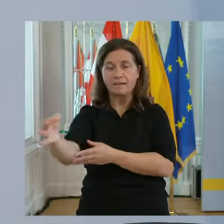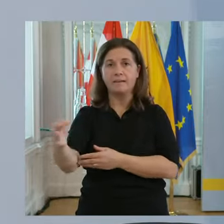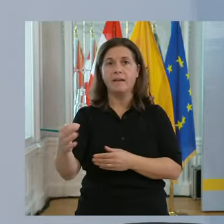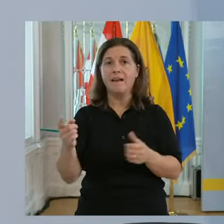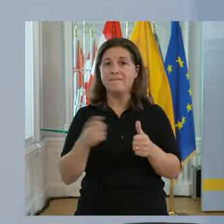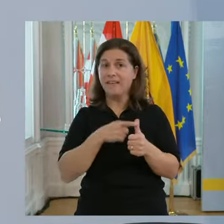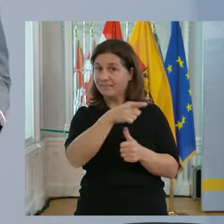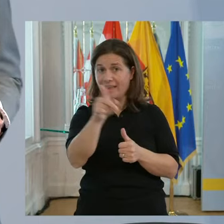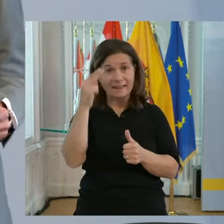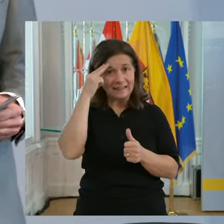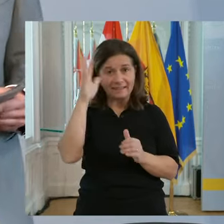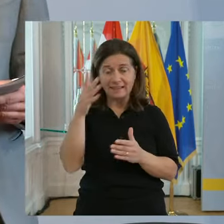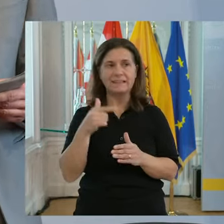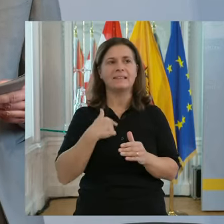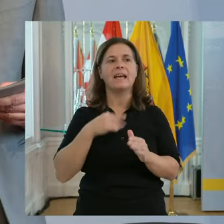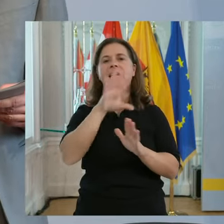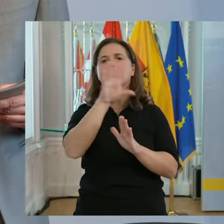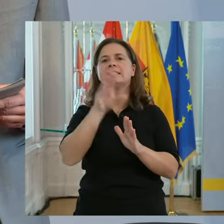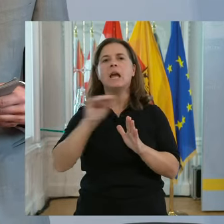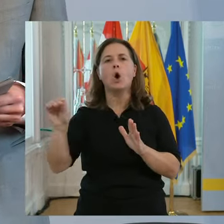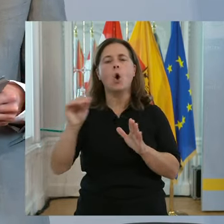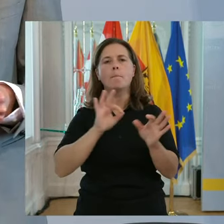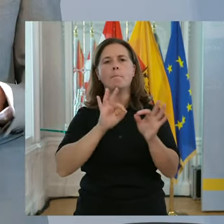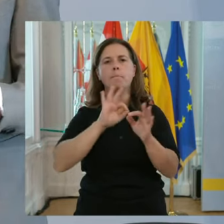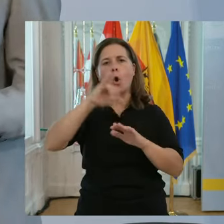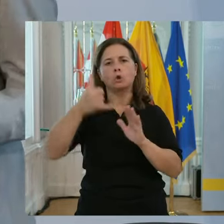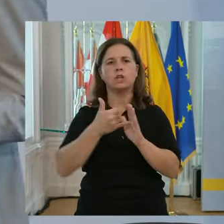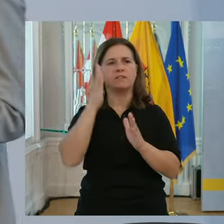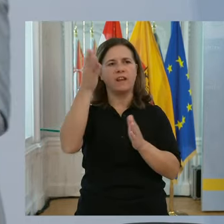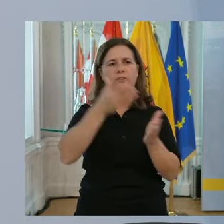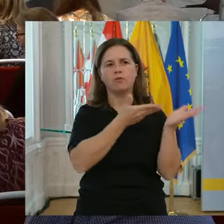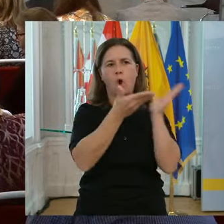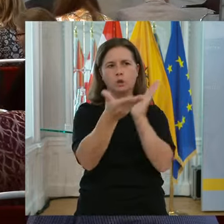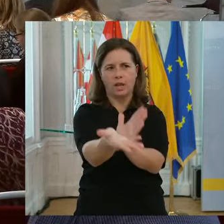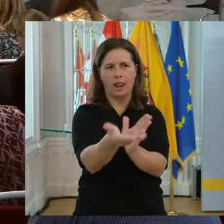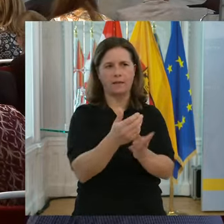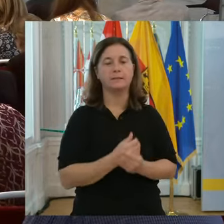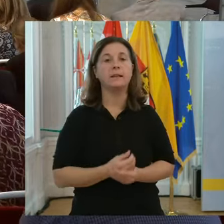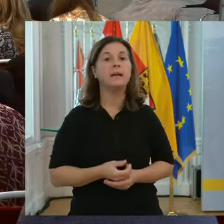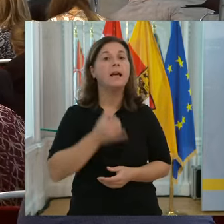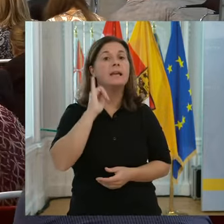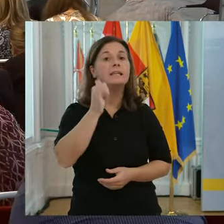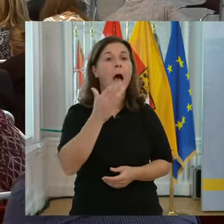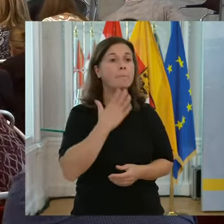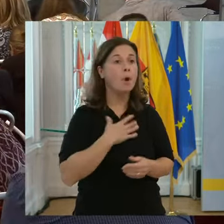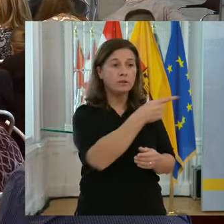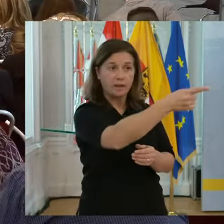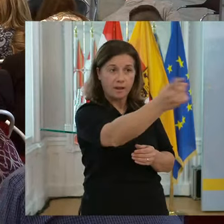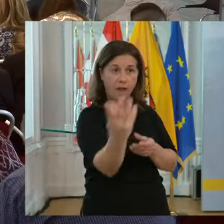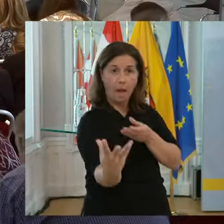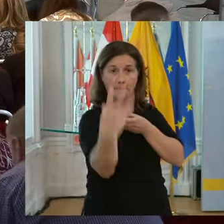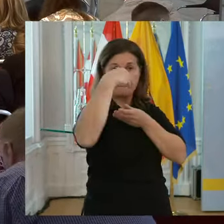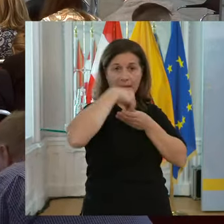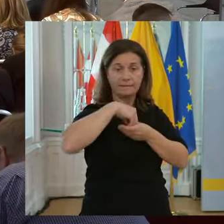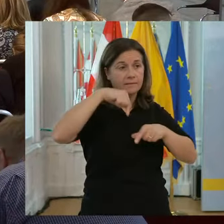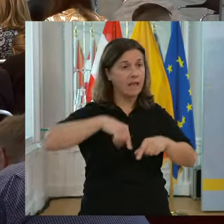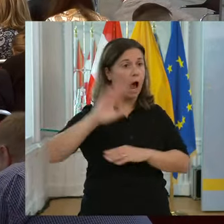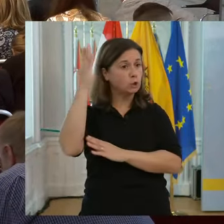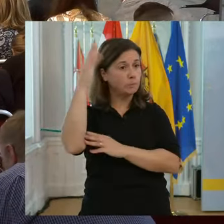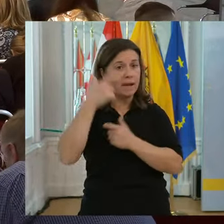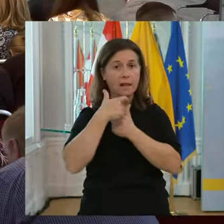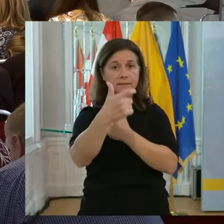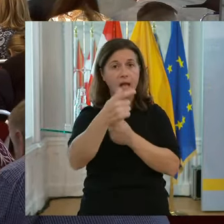Michael Pichler vom Zero Project am besten vorstellen. Bitte schön. Ja, wir wollen Sie mit einbeziehen, hier im Spiegelsaal, aber